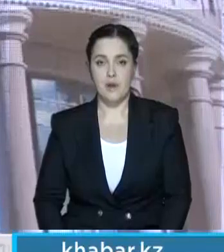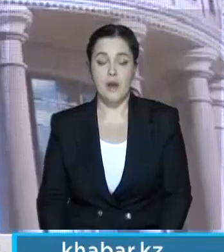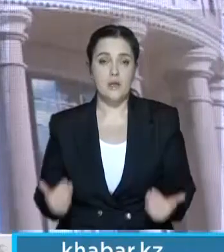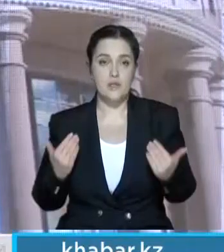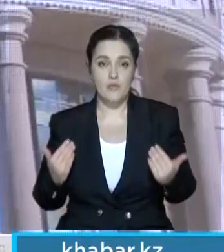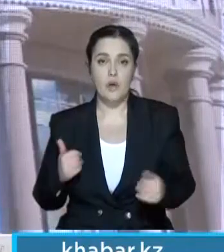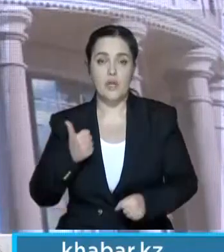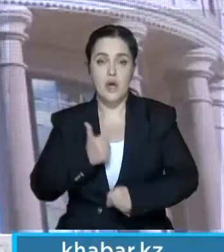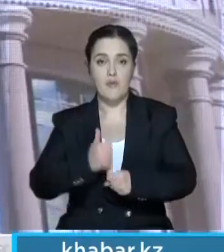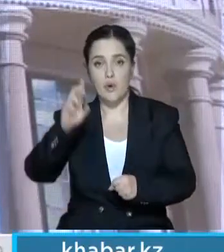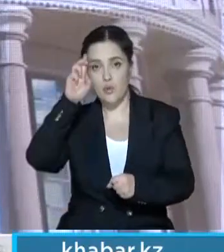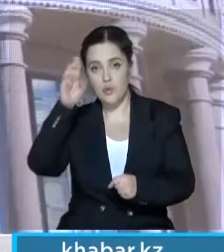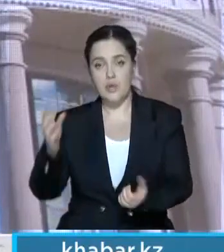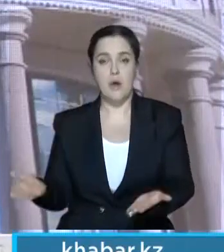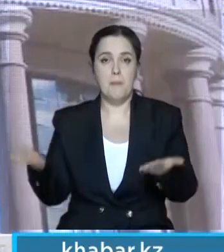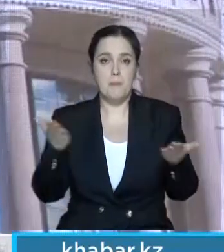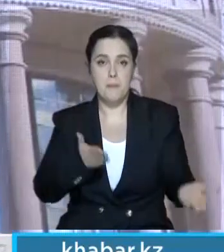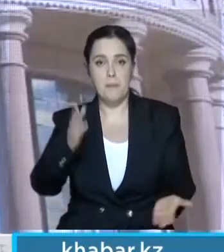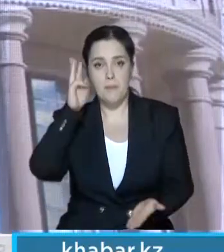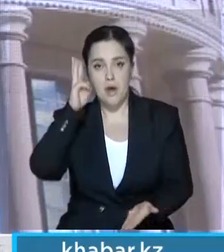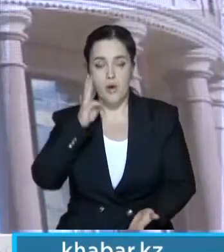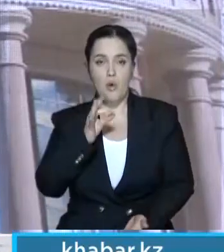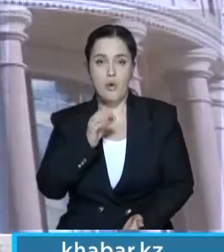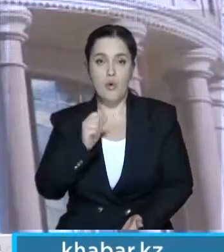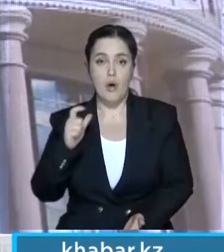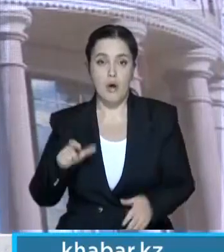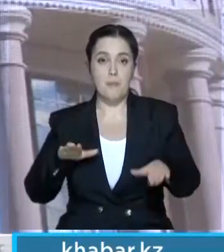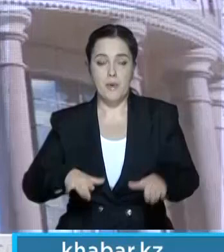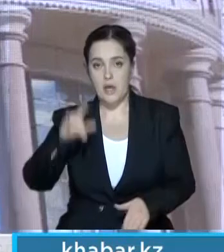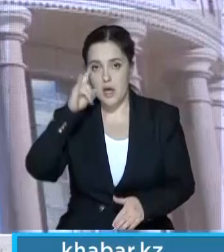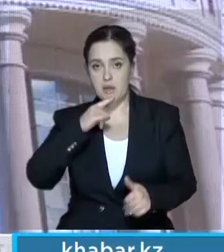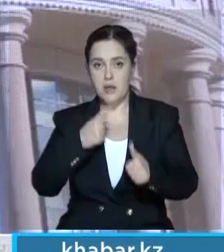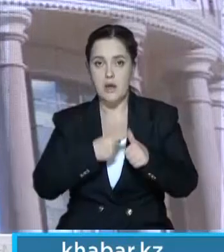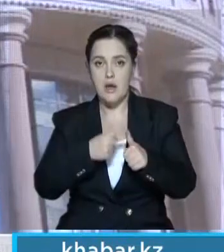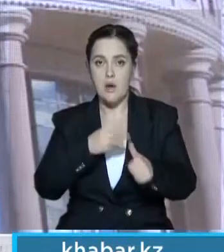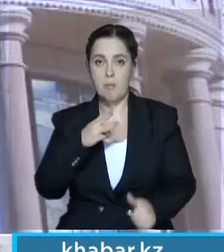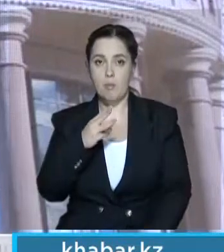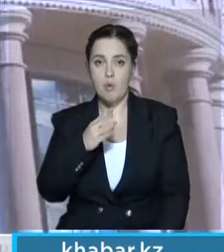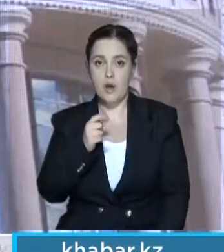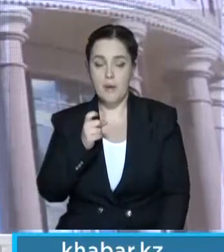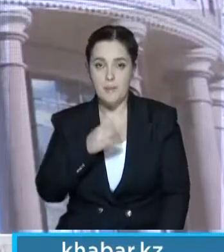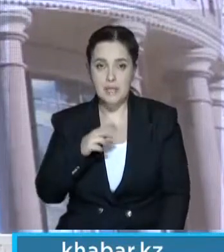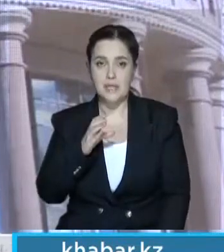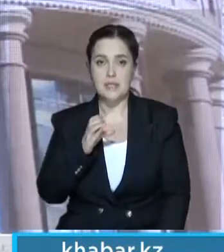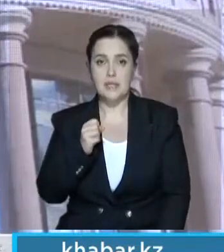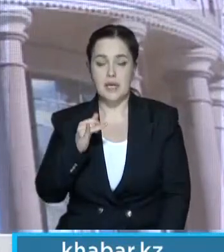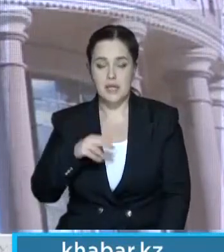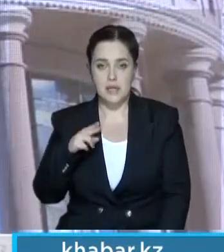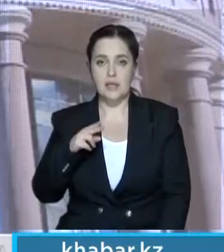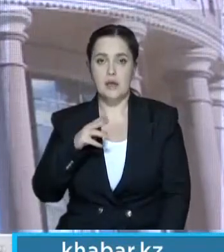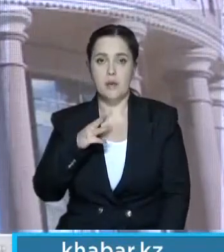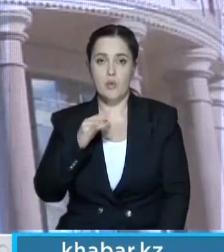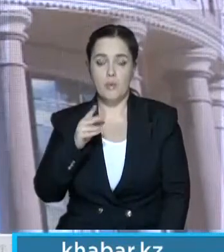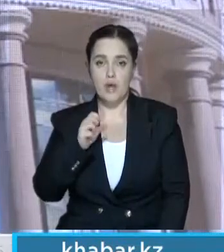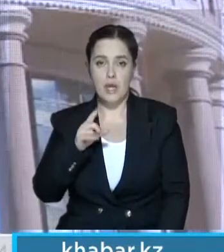И сегодня же глава государства принял посла Объединенных Арабских Эмиратов в Казахстане Мухаммеда Саида Мухаммеда Аль-Арики. Стороны рассмотрели